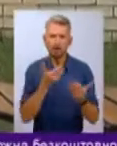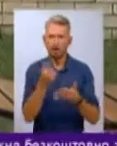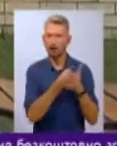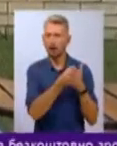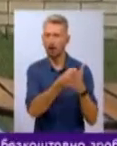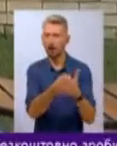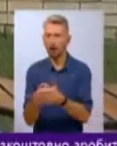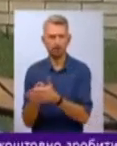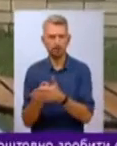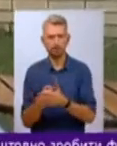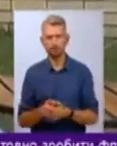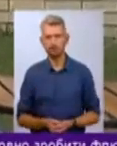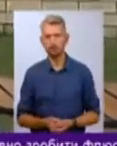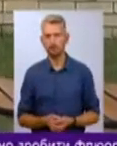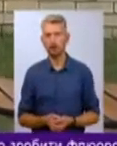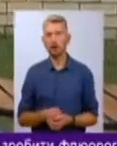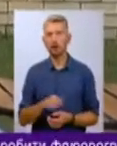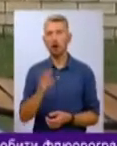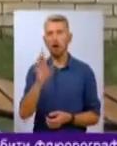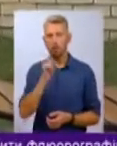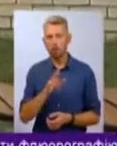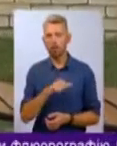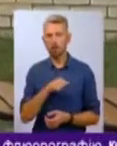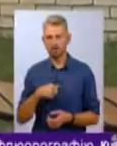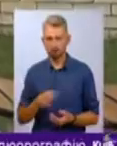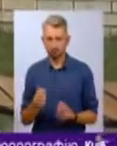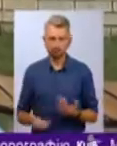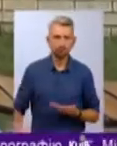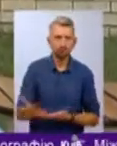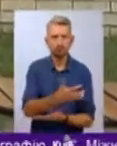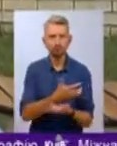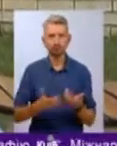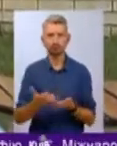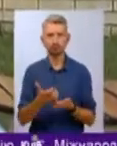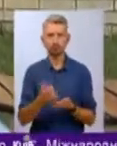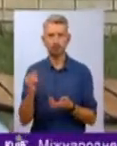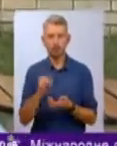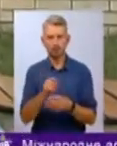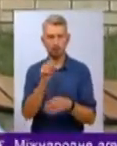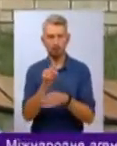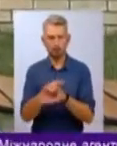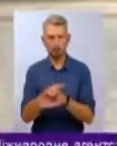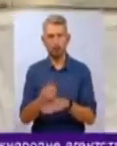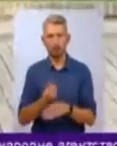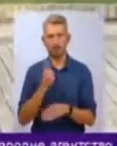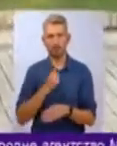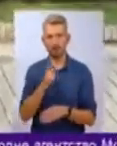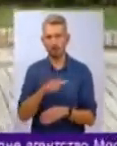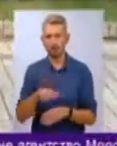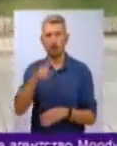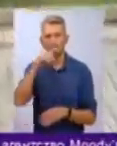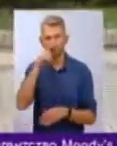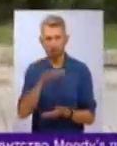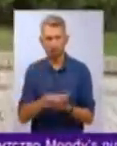служби, також ніхто на це не звертав уваги, поки не зібрали самі кошти і не замовляли вже майстрів. Мусора